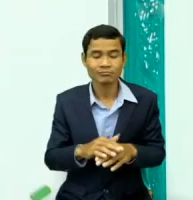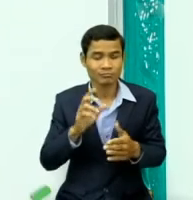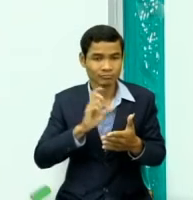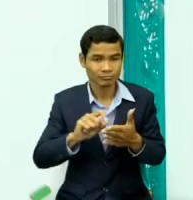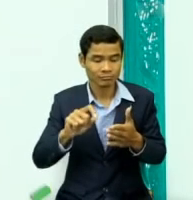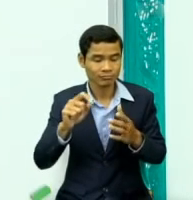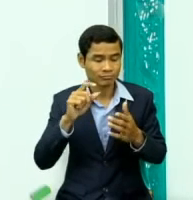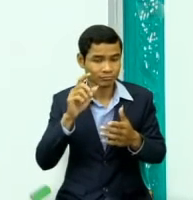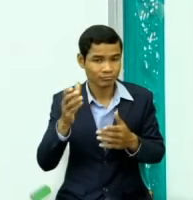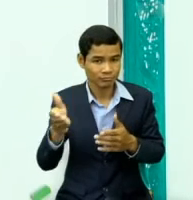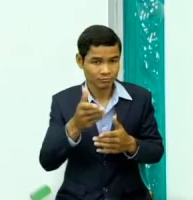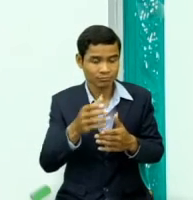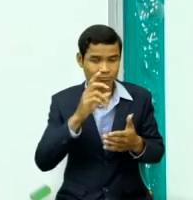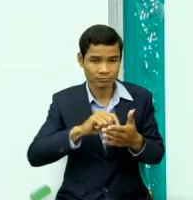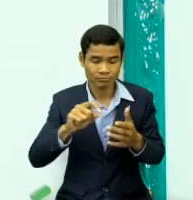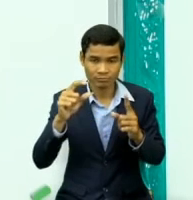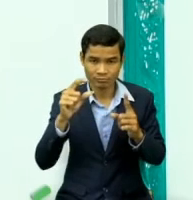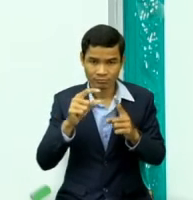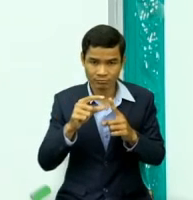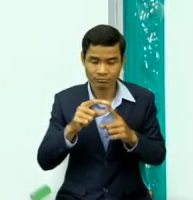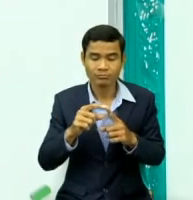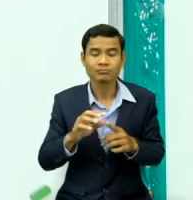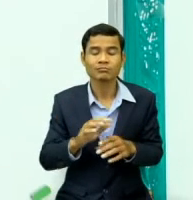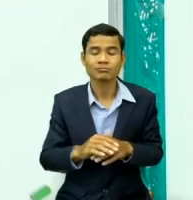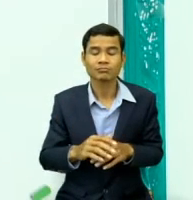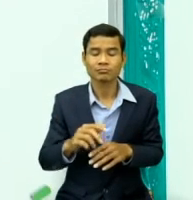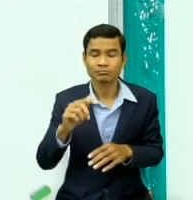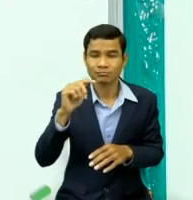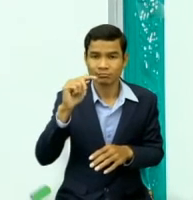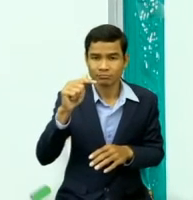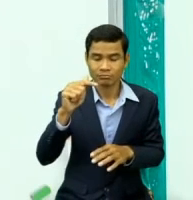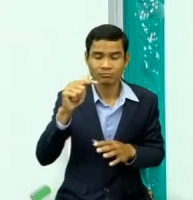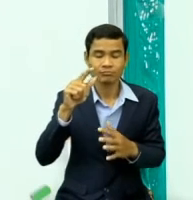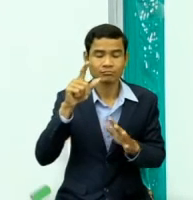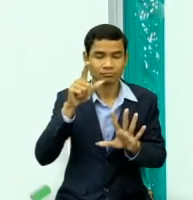chà cho con sẽ bị ngỏ